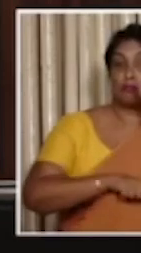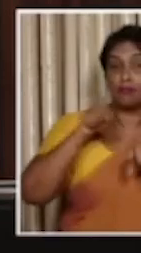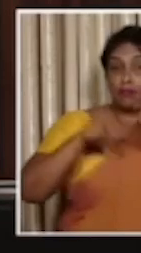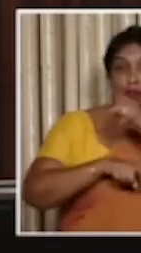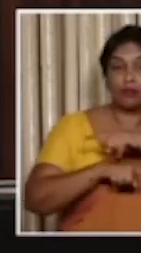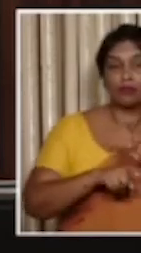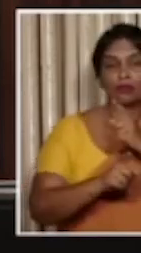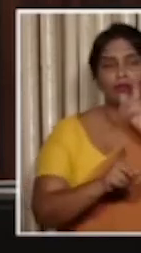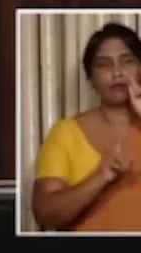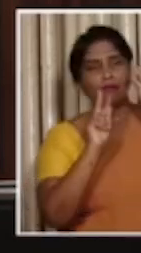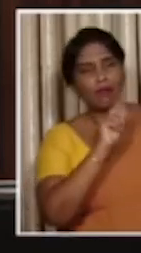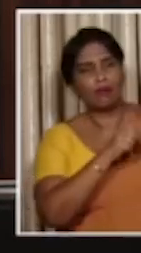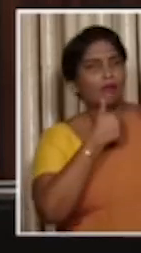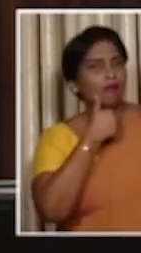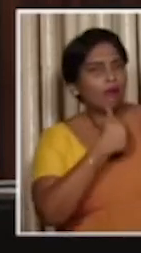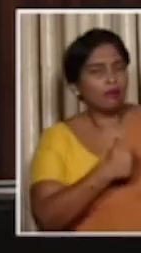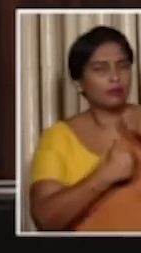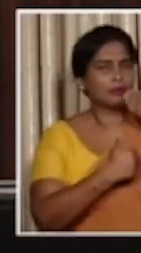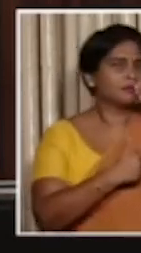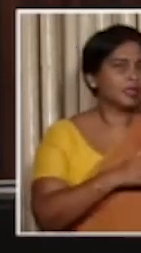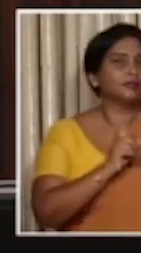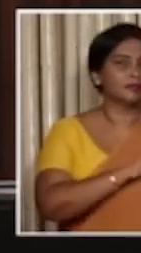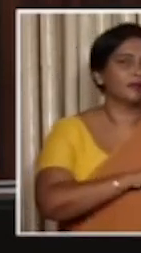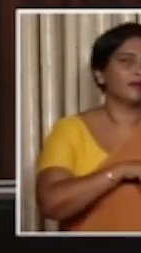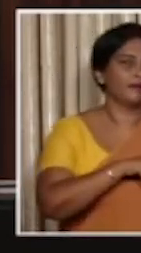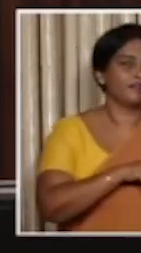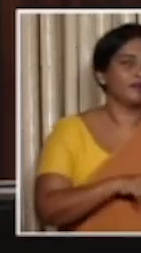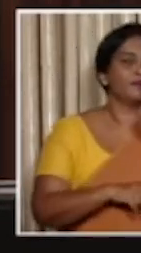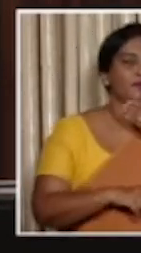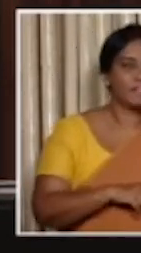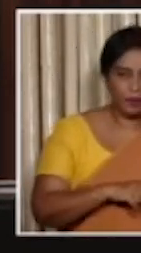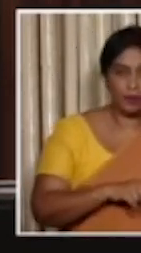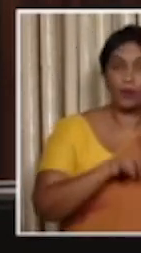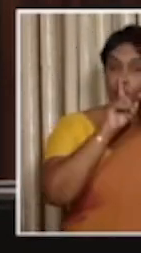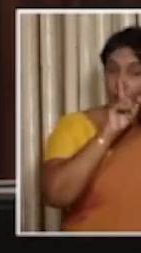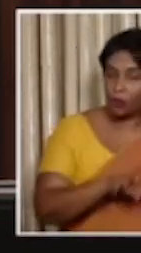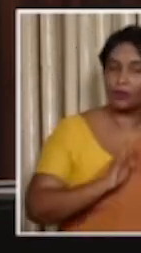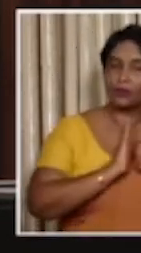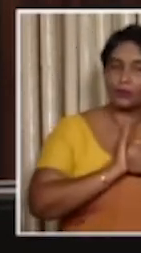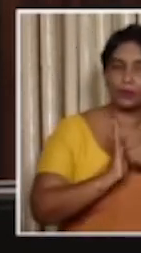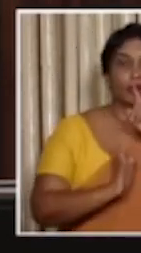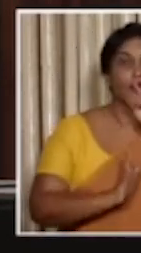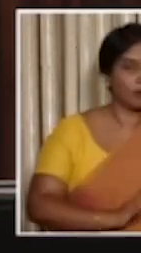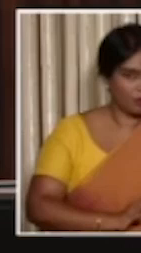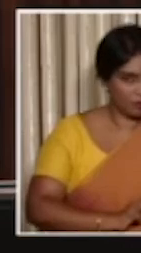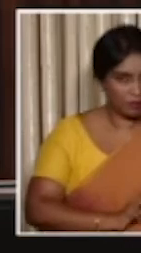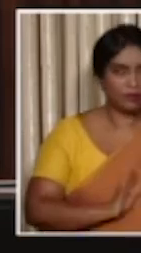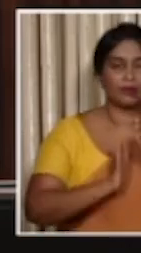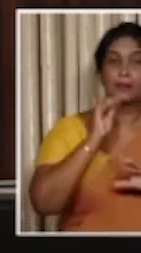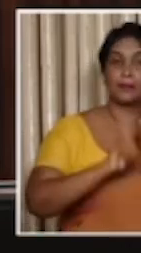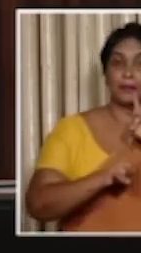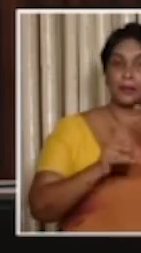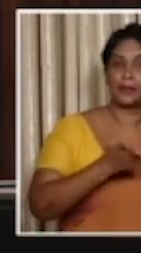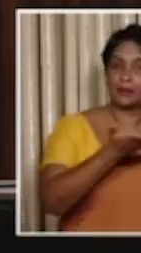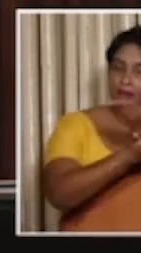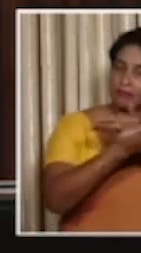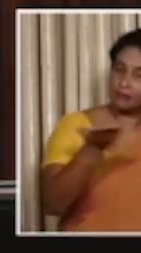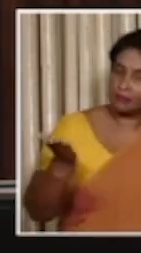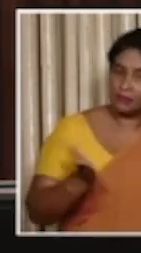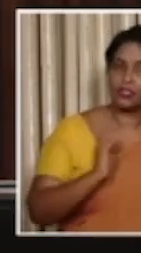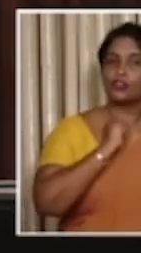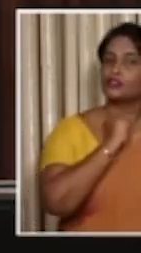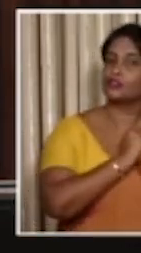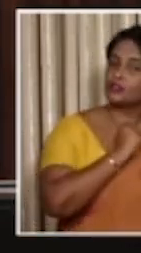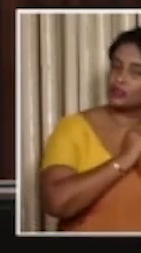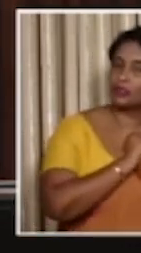මහජනයාගේ පරීක්ෂාවෙන් සමත් වෙන පාර්ලිමේන්තුව බවට පත්විය හැකියි කියලා ඒ සඳහා ගරු කතානායකතුමාගේ මන්ත්‍රීවරුන්ගේ